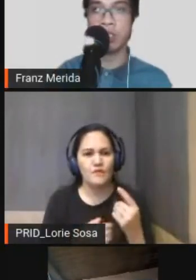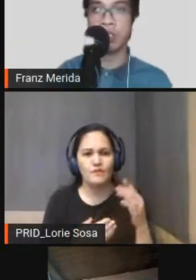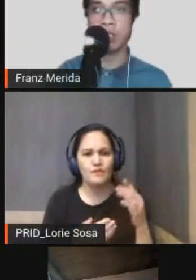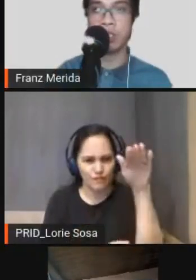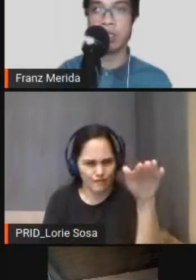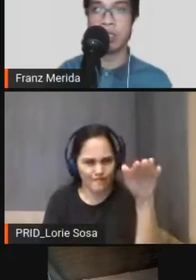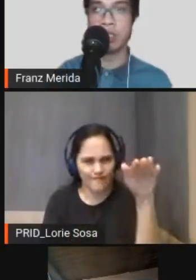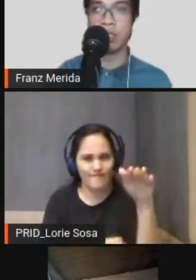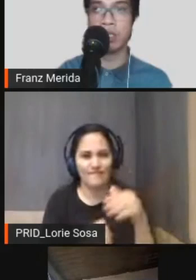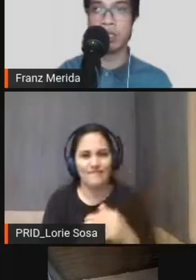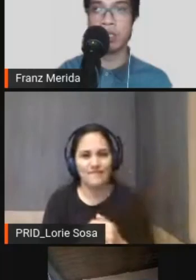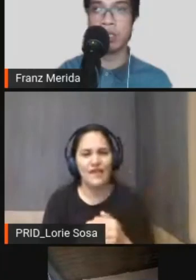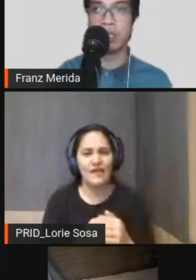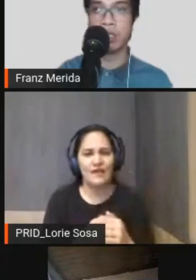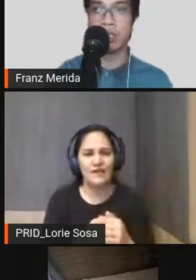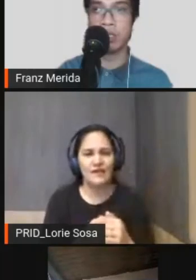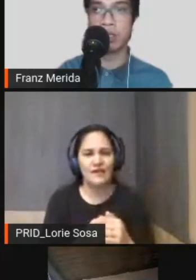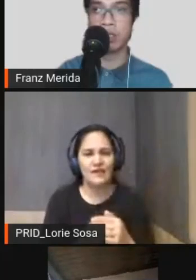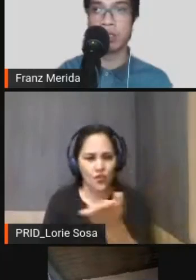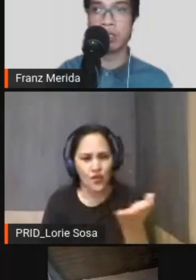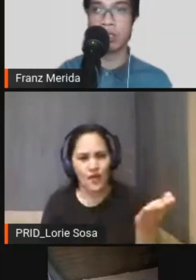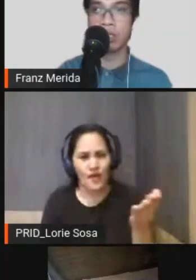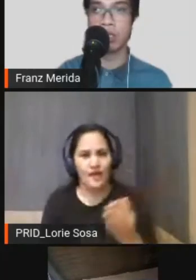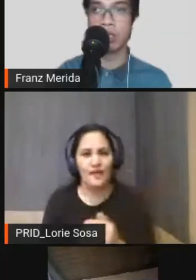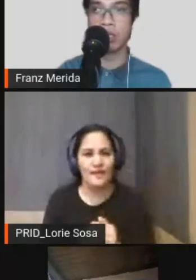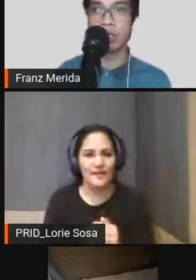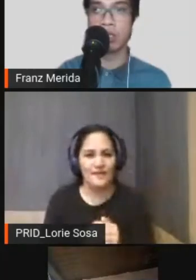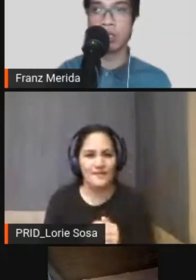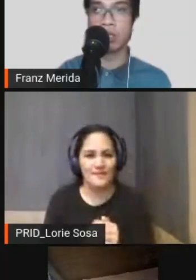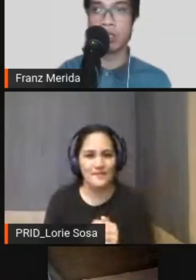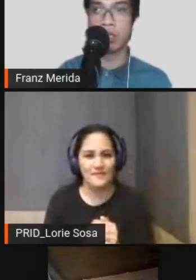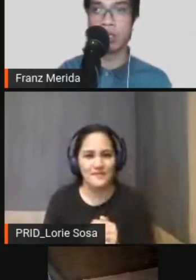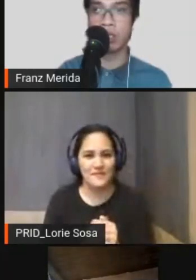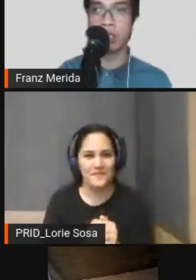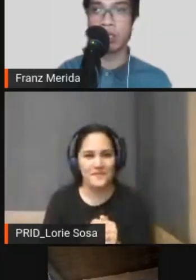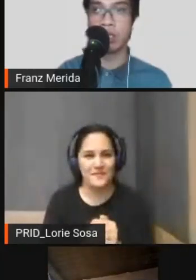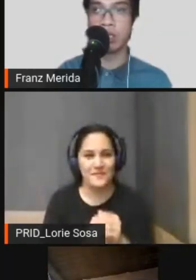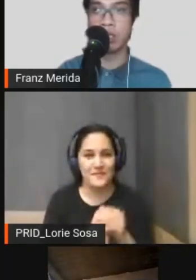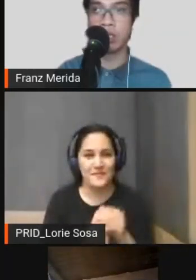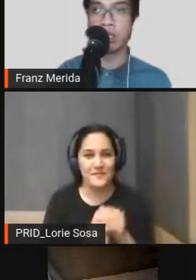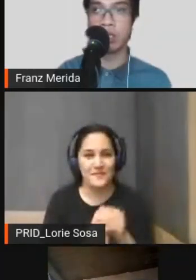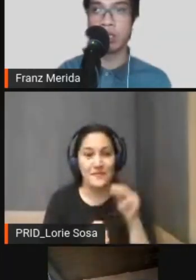kay Mary na beha